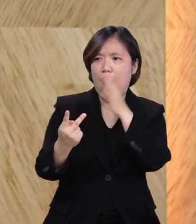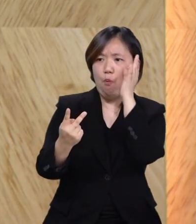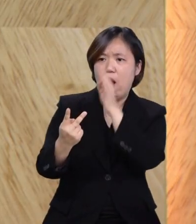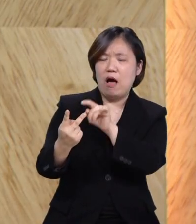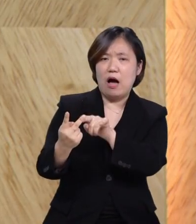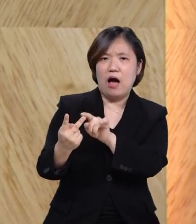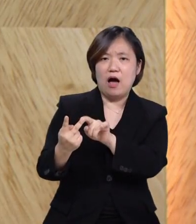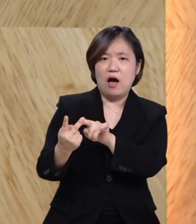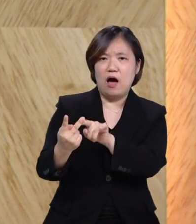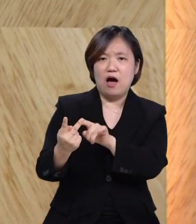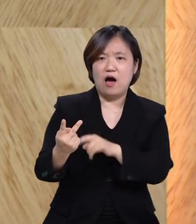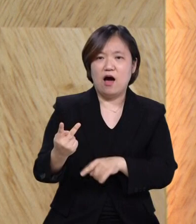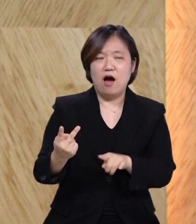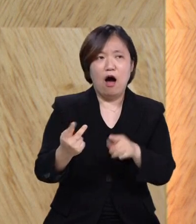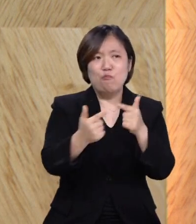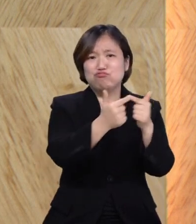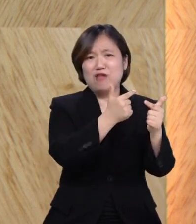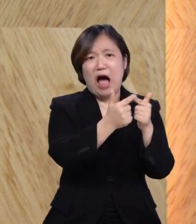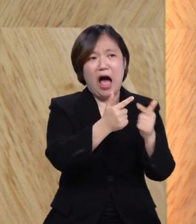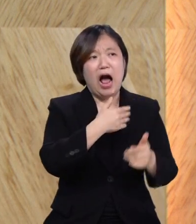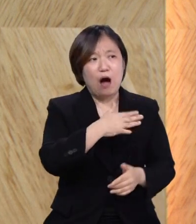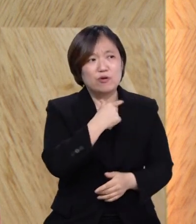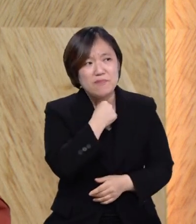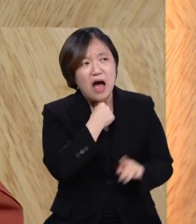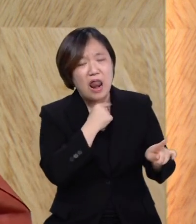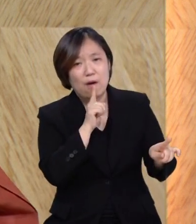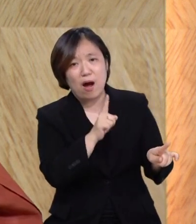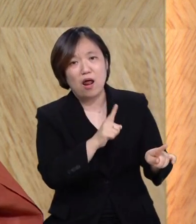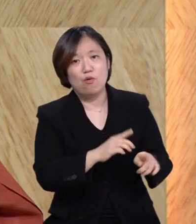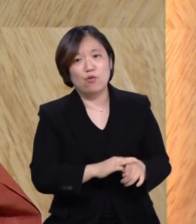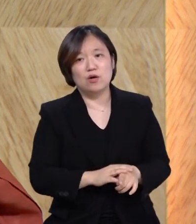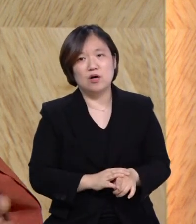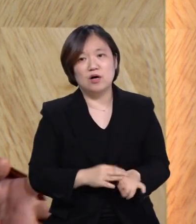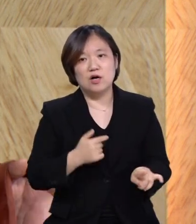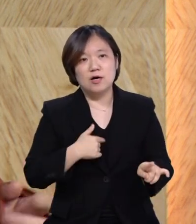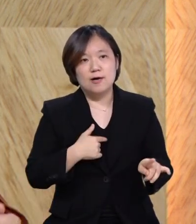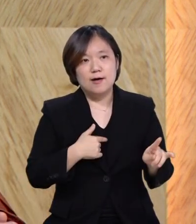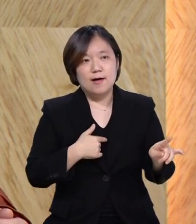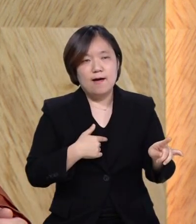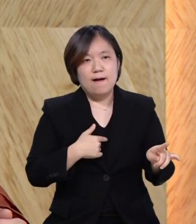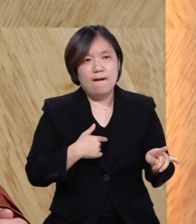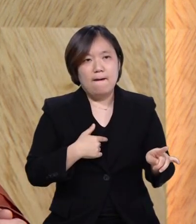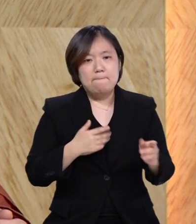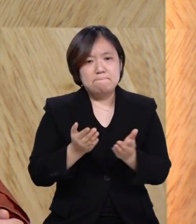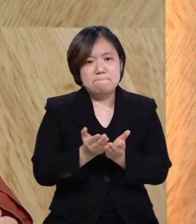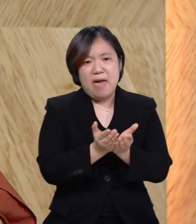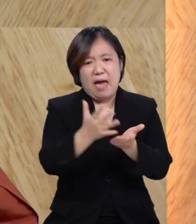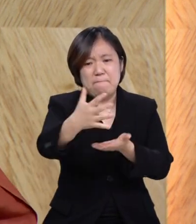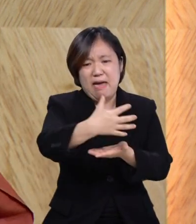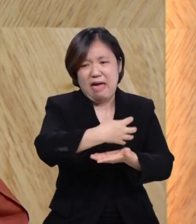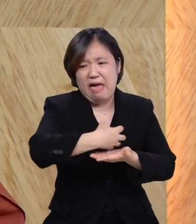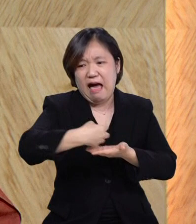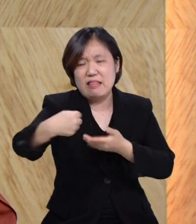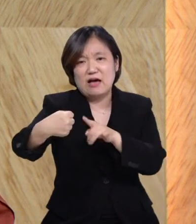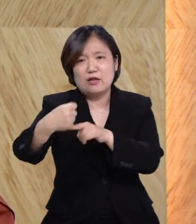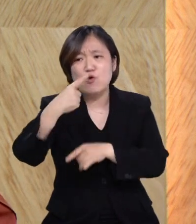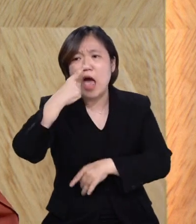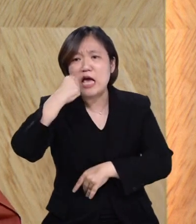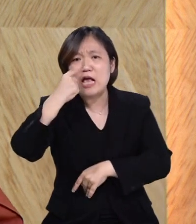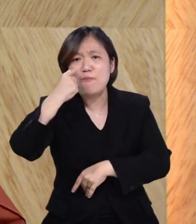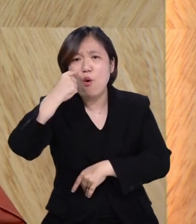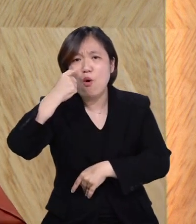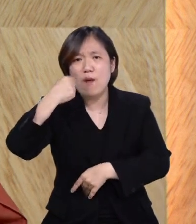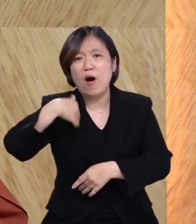봤더니 부산으로 갑시다 해놓고 중간에 배를 빼앗아서서 일본으로